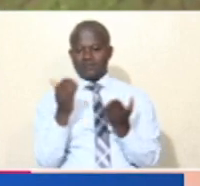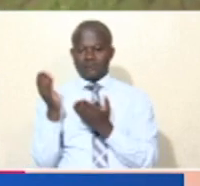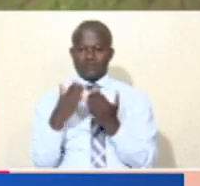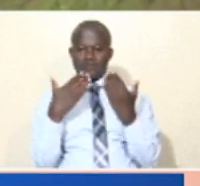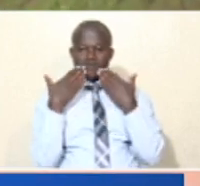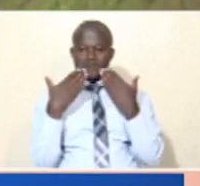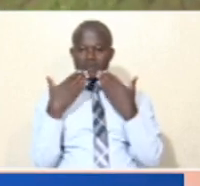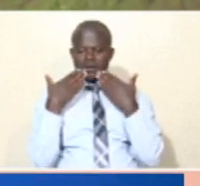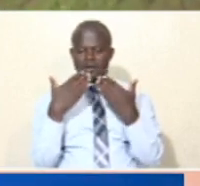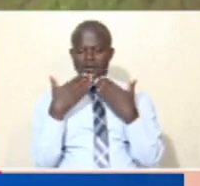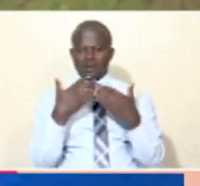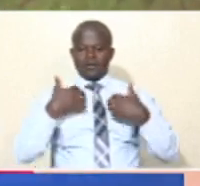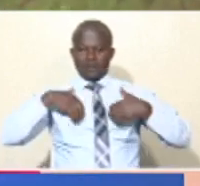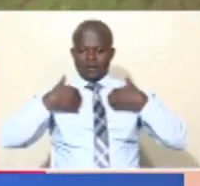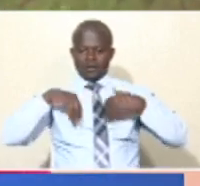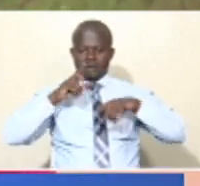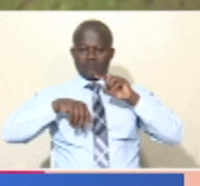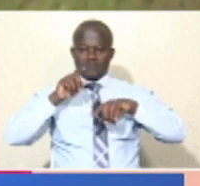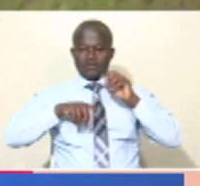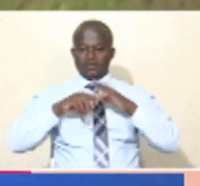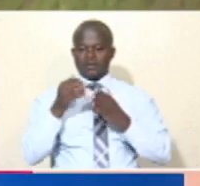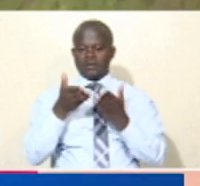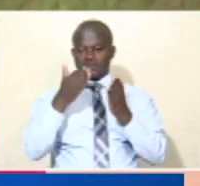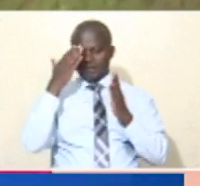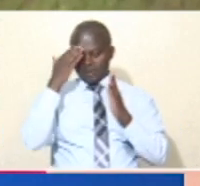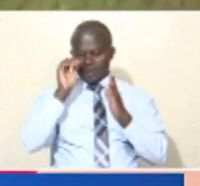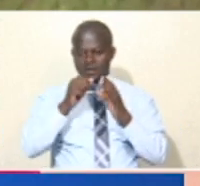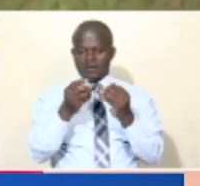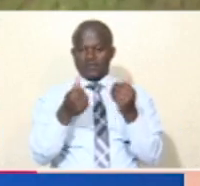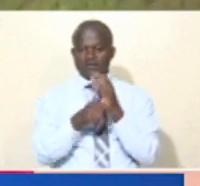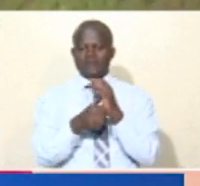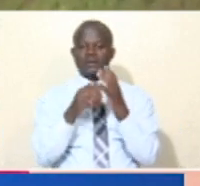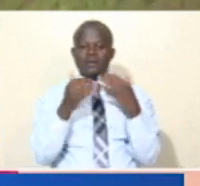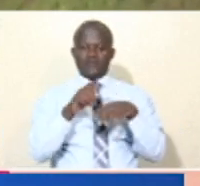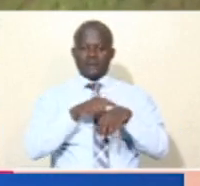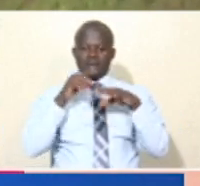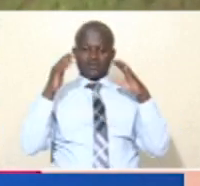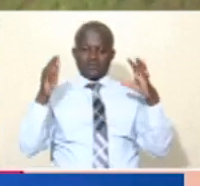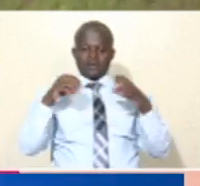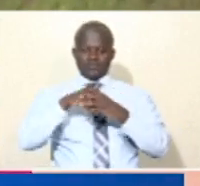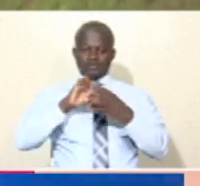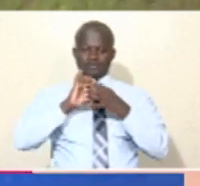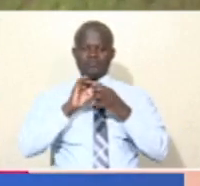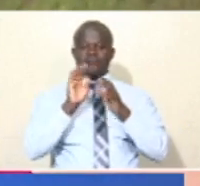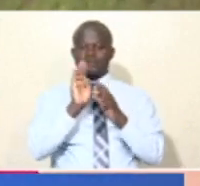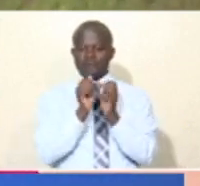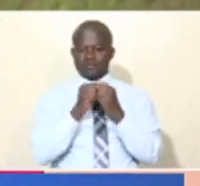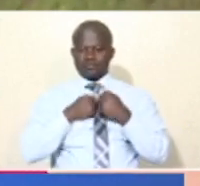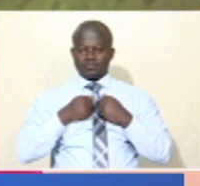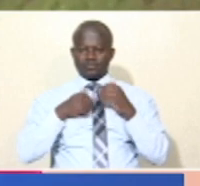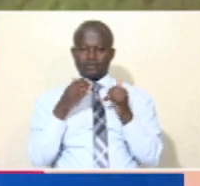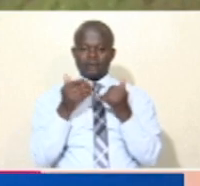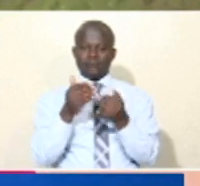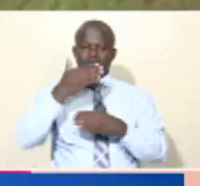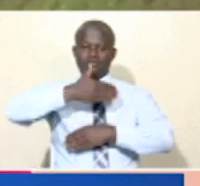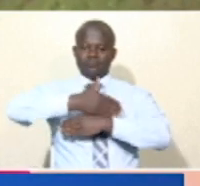Bashimye ubushake bwa politiki buhari mu gukemura ibibazo byarimbaza igihe kirekire biri mu mubano w'u Burundi n'u Rwanda, aho kuri ubu